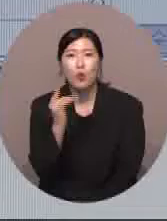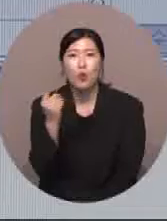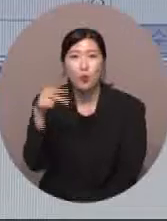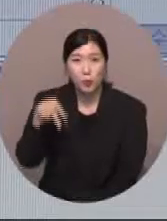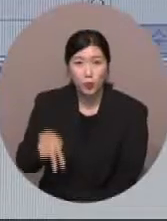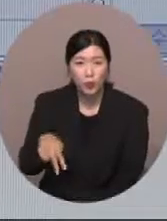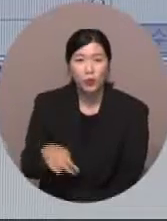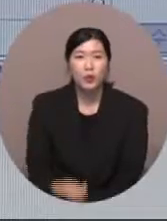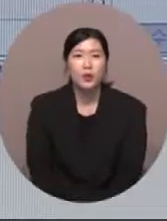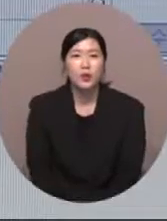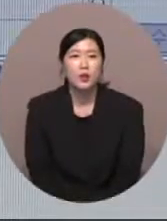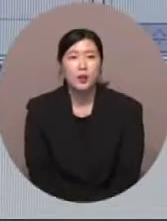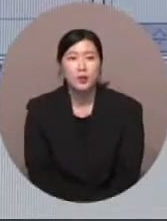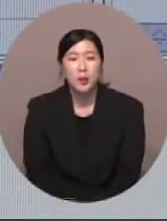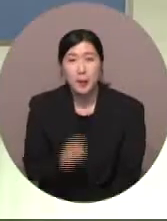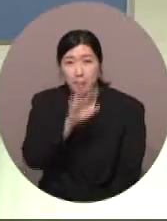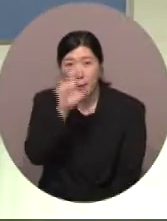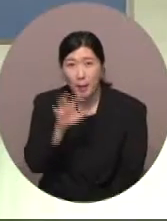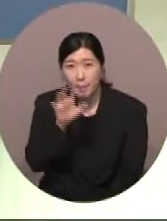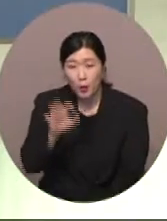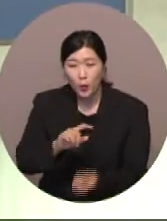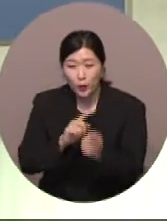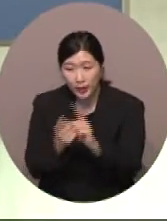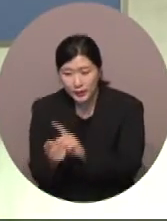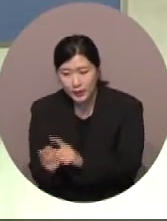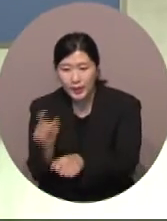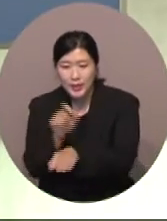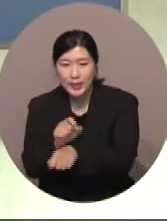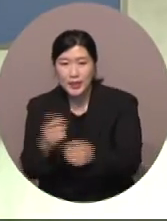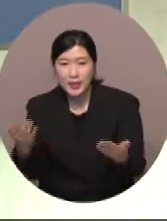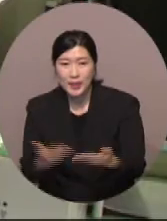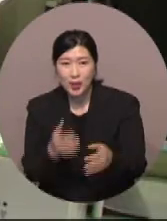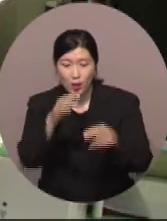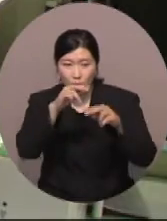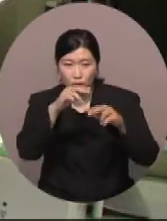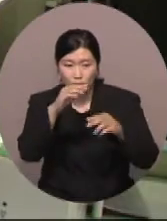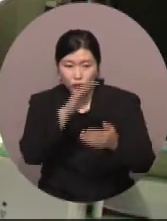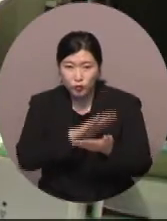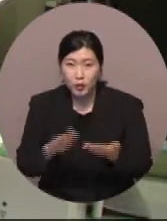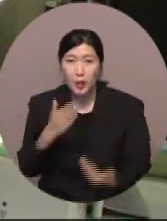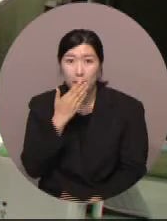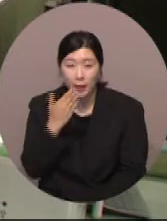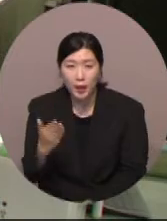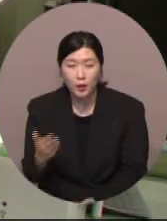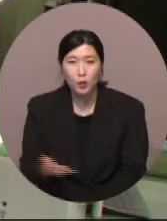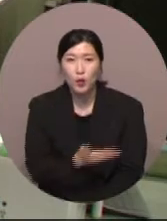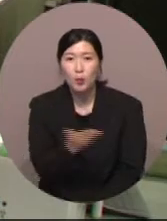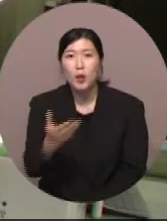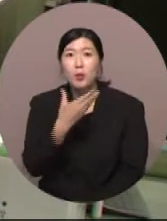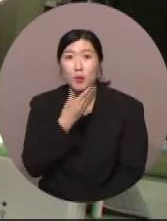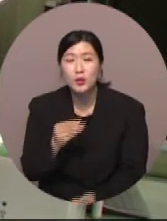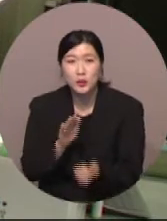기술. 반복되는 업무를 대체해 행정 업무 효율을 높일 뿐 아니라 주민들의 복지